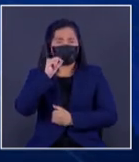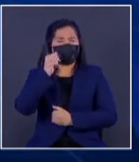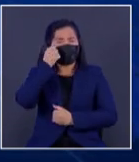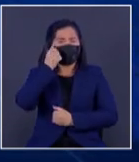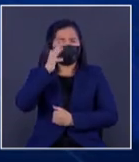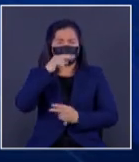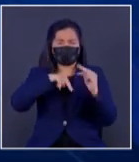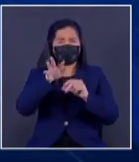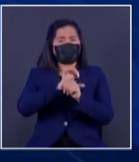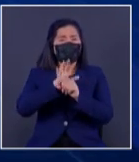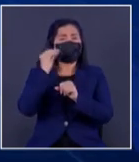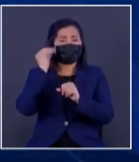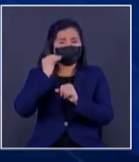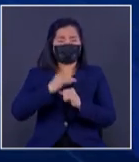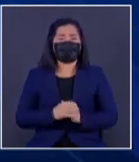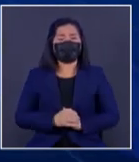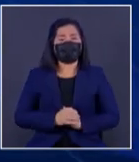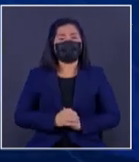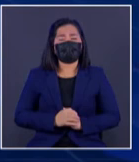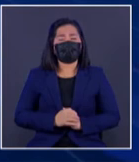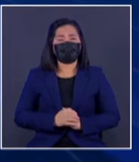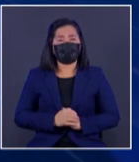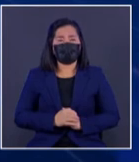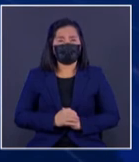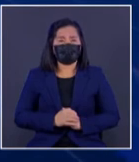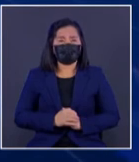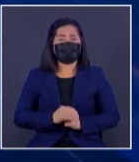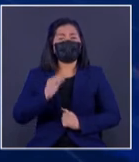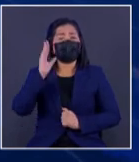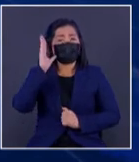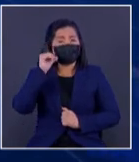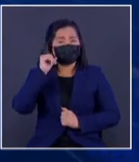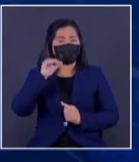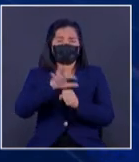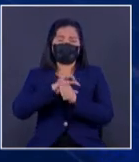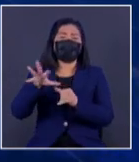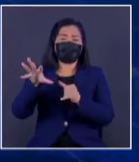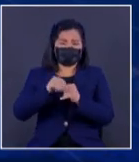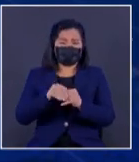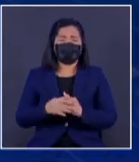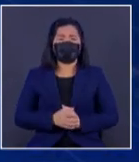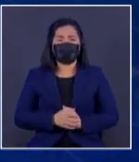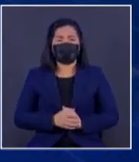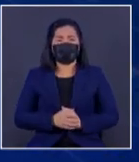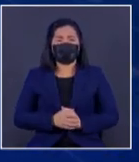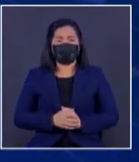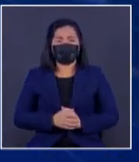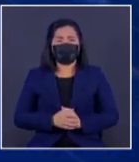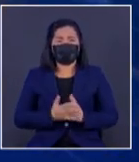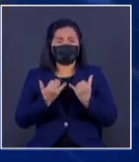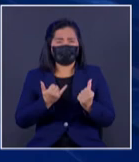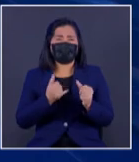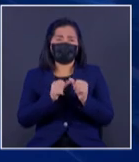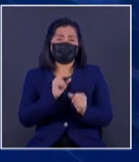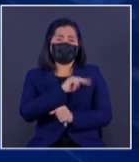5วันอยู่แล้วส่วนคุณพ่อวินัชชัยอินทนนท์นะคะติดเชื้อไวรัสโควิด-19 ขณะนี้กำลังรักษาตัวอยู่ที่โร